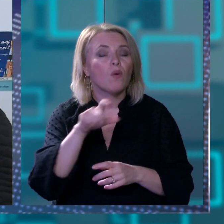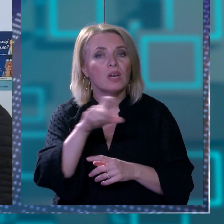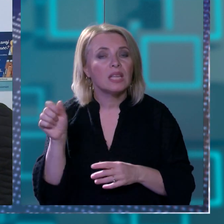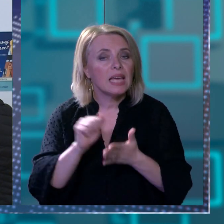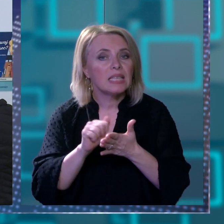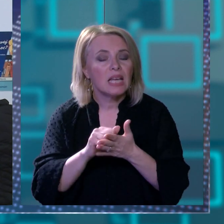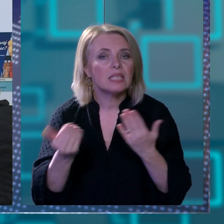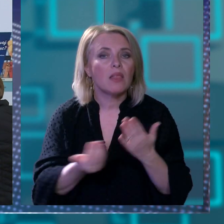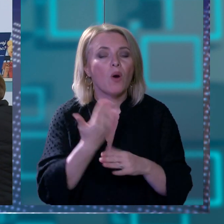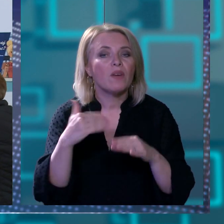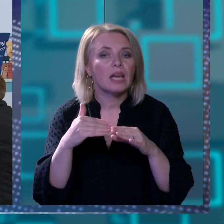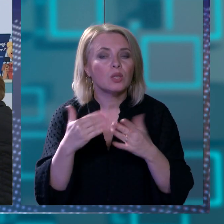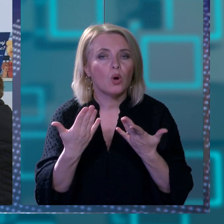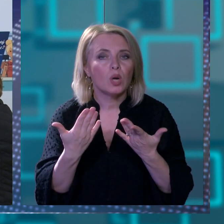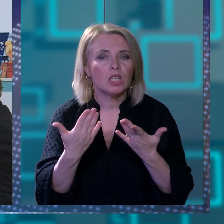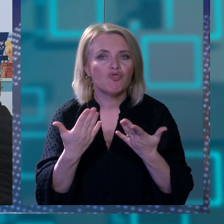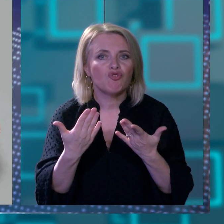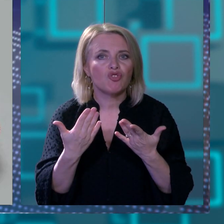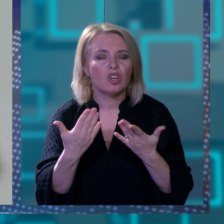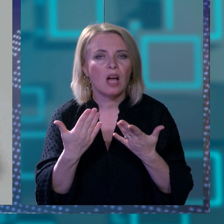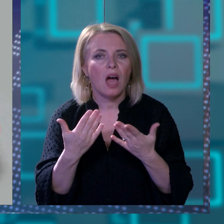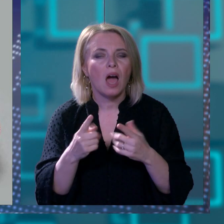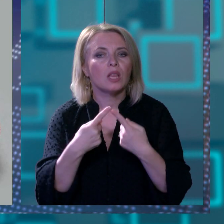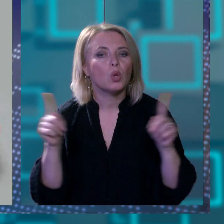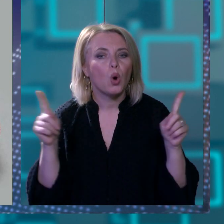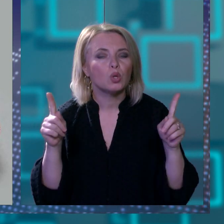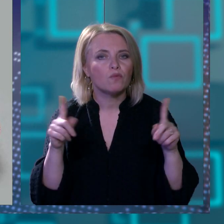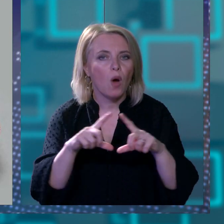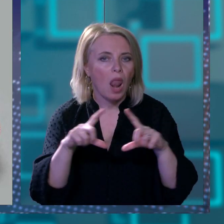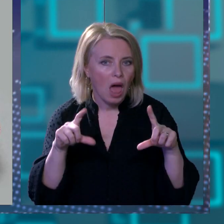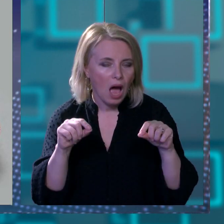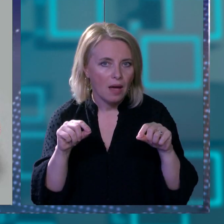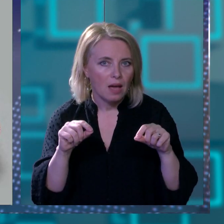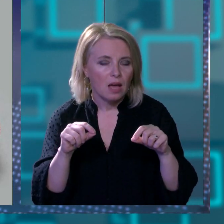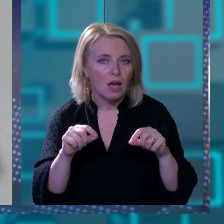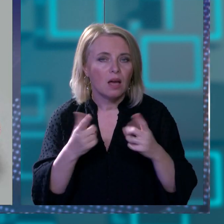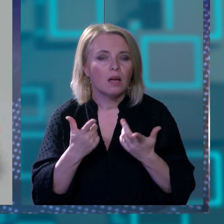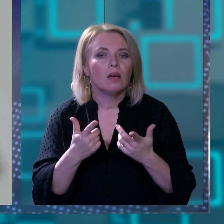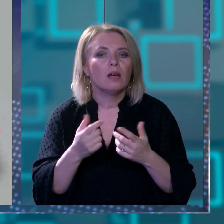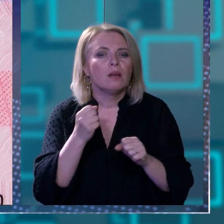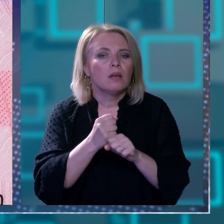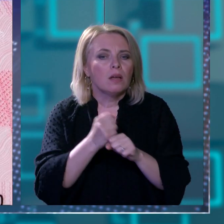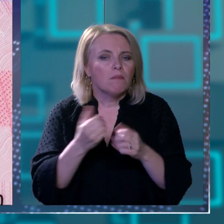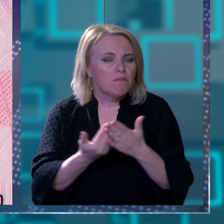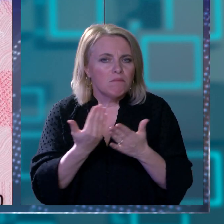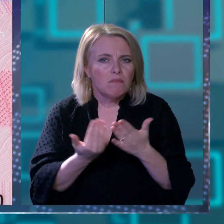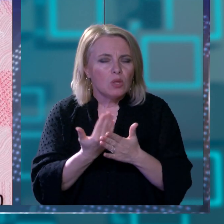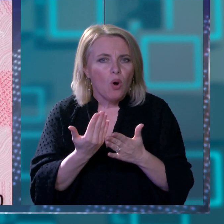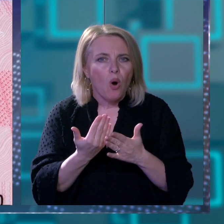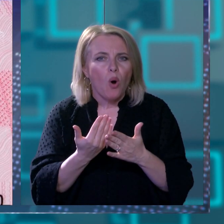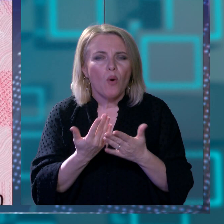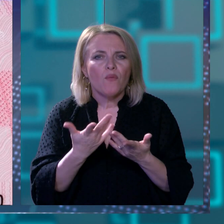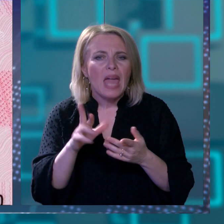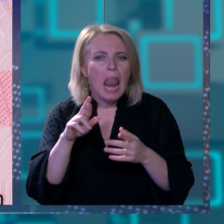Ovog tjedna izdaje se nova elektronička vozačka dozvola Gen 2. Redizajnirani su grafički elementi zaštite, a uveden je i novi dodatni